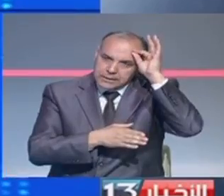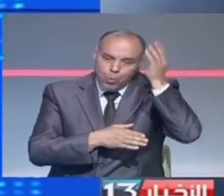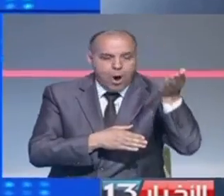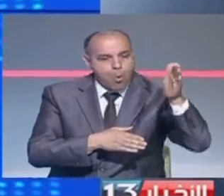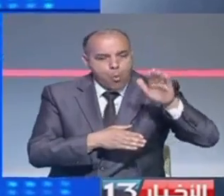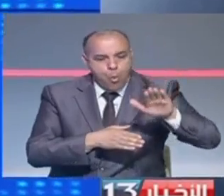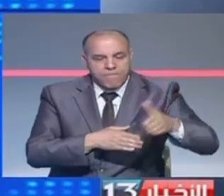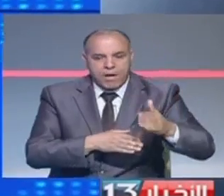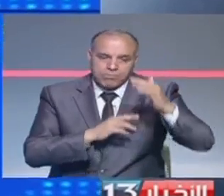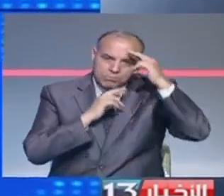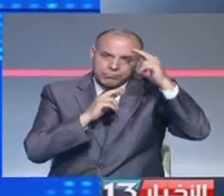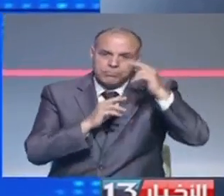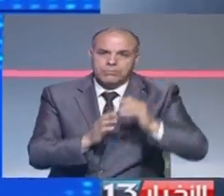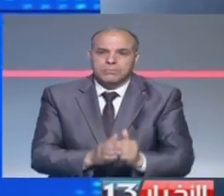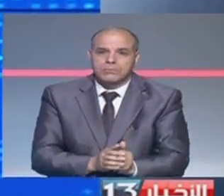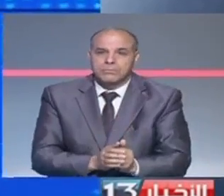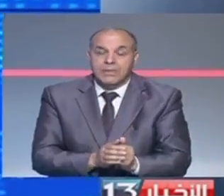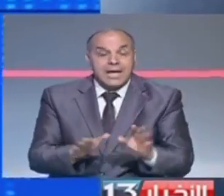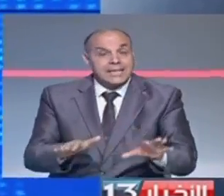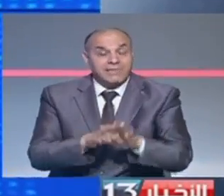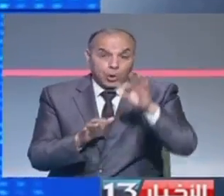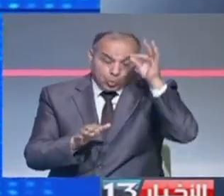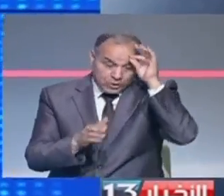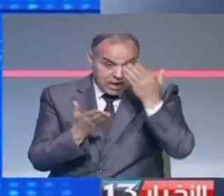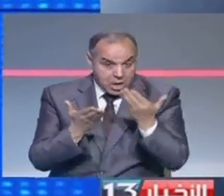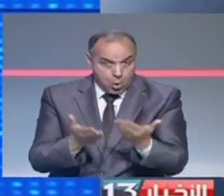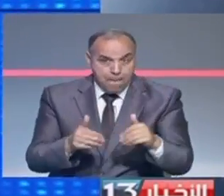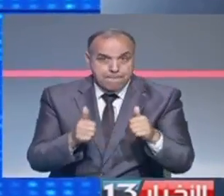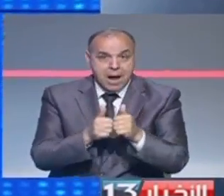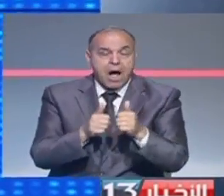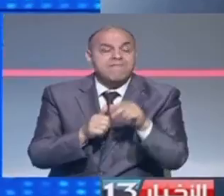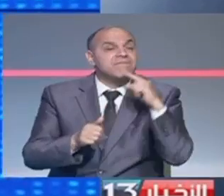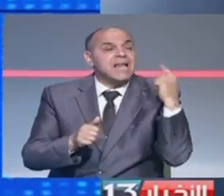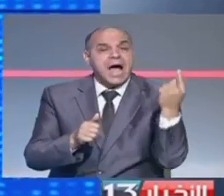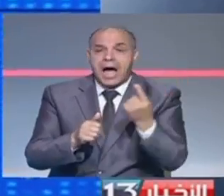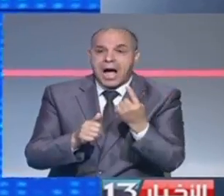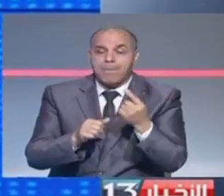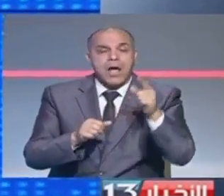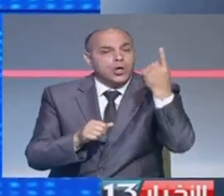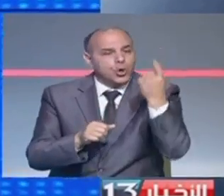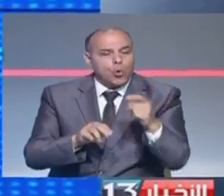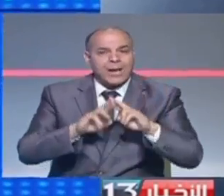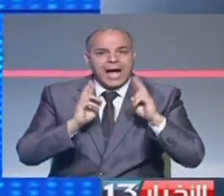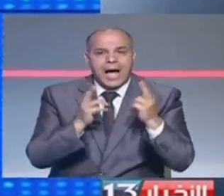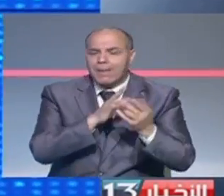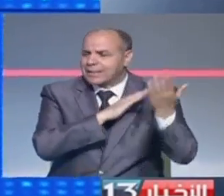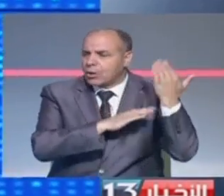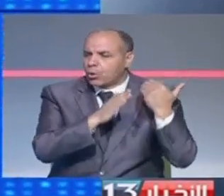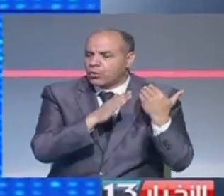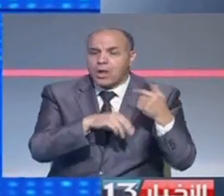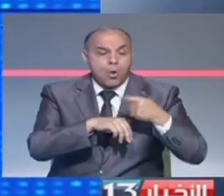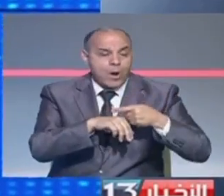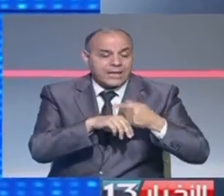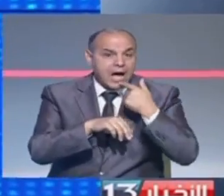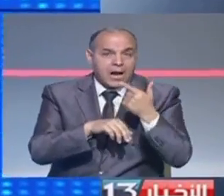للشهداء تحت في تونس اليوم مع سائر دول العالم باليوم العالمي للتراث في وقت